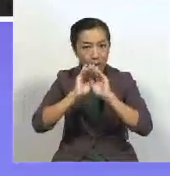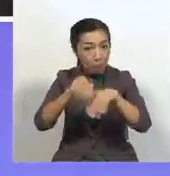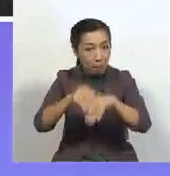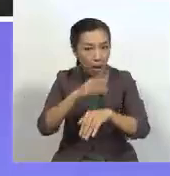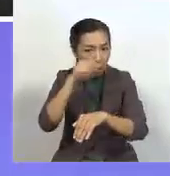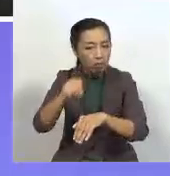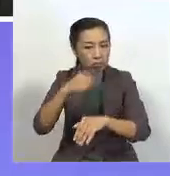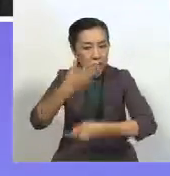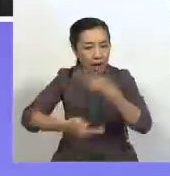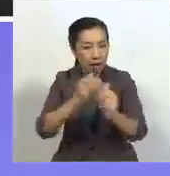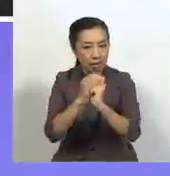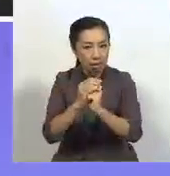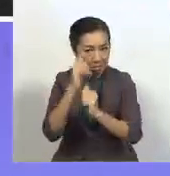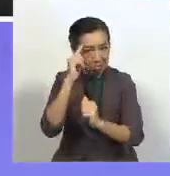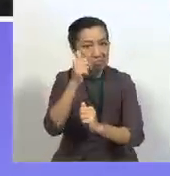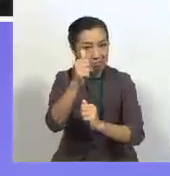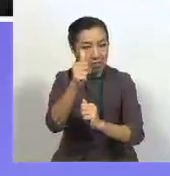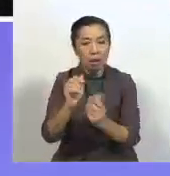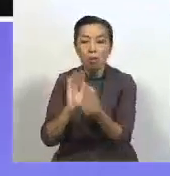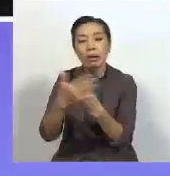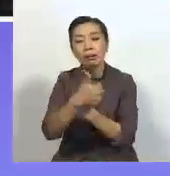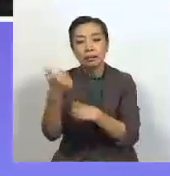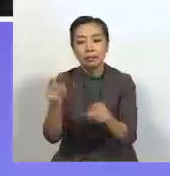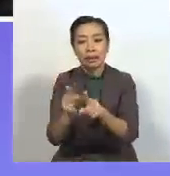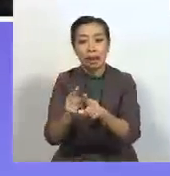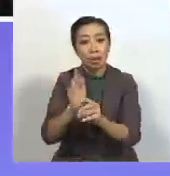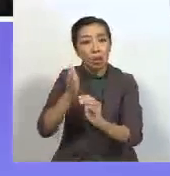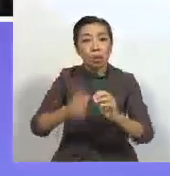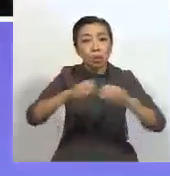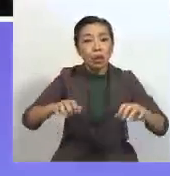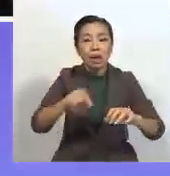ากสำหรับตลาดจีนนะครับรวมทั้งผลไม้อื่นๆด้วยไม่นับทุเรียนเพราะทุเรียนเนี่ยไปโลก